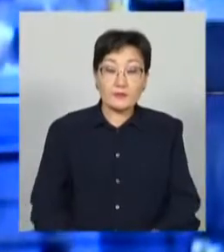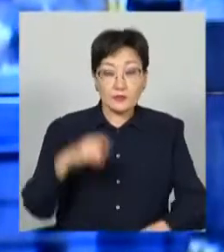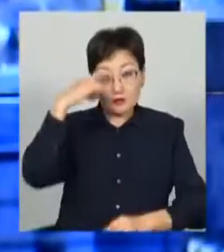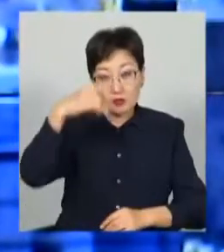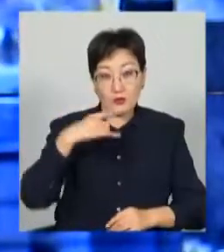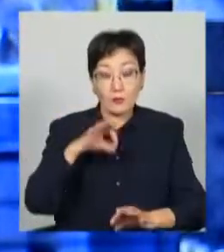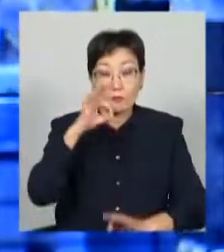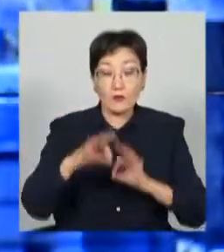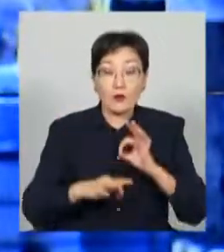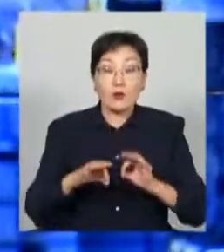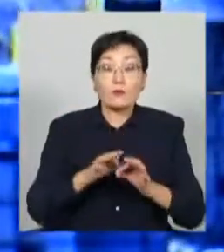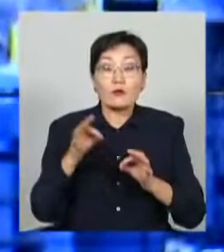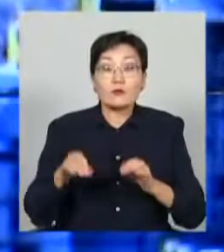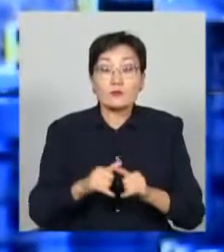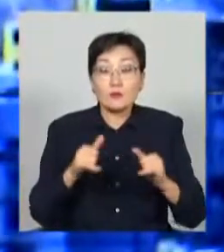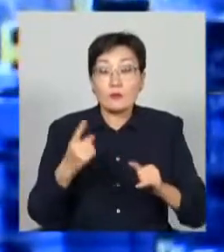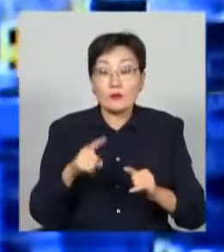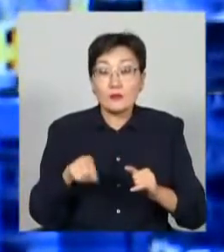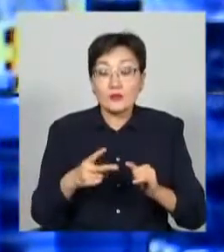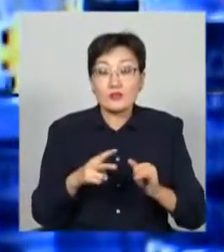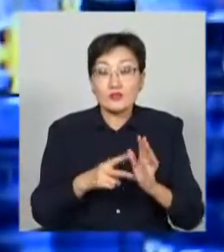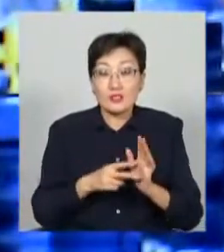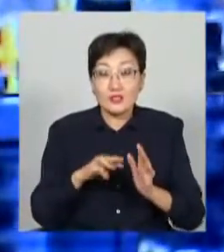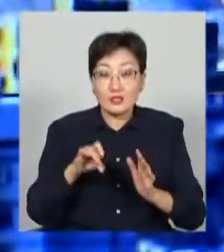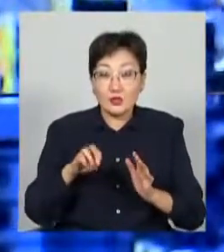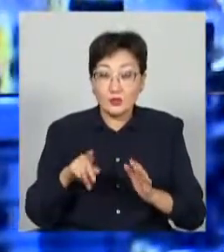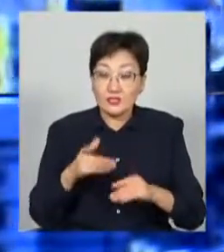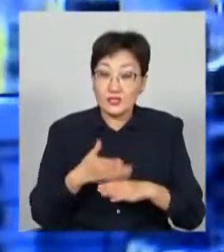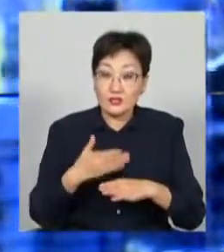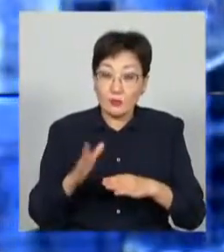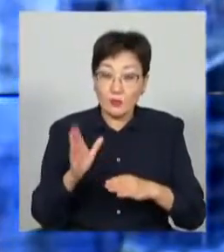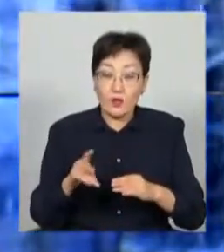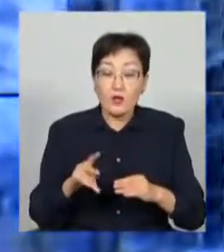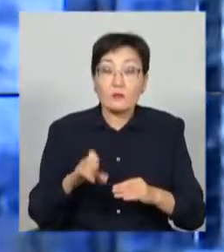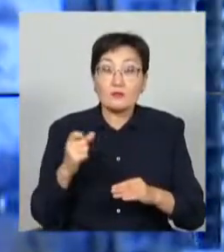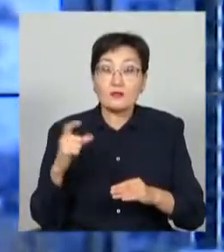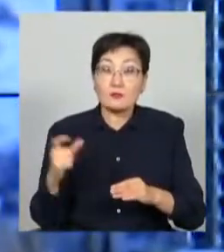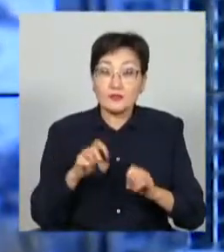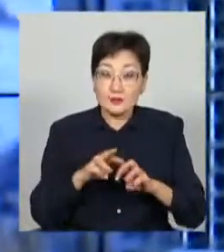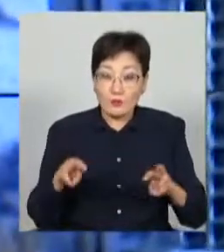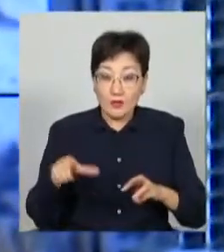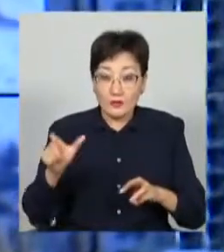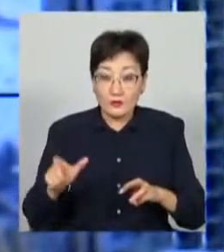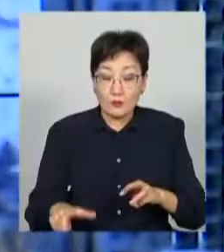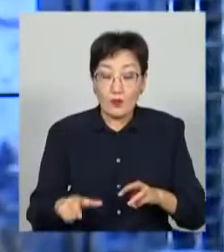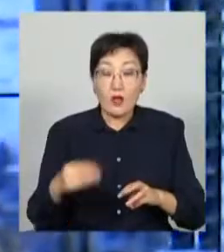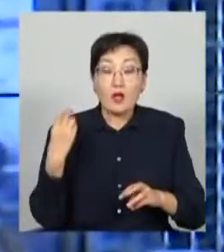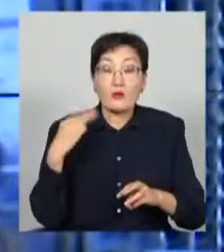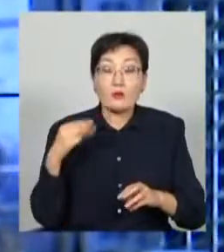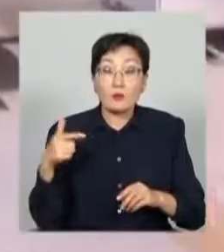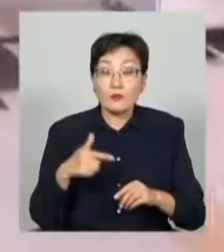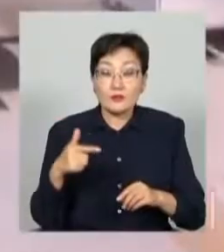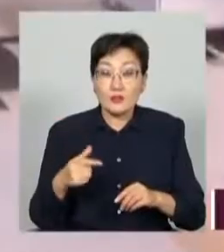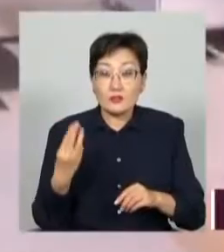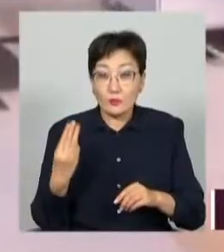Еліміздің батыс өңірін дамытуға 1,7 триллион теңге бөлінеді. Бүгін үкімет отырысында ұлттық экономика министрі Әлібек Қуантыров Ақтөбе, Атырау,